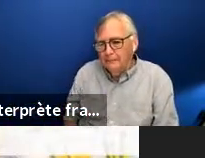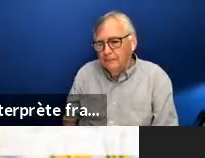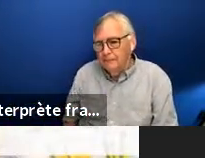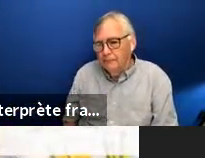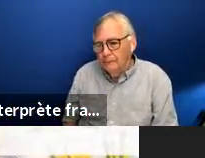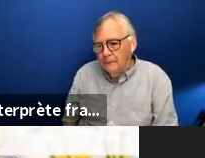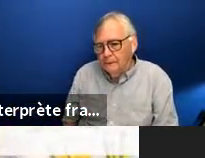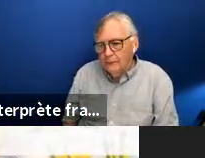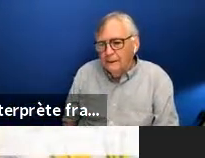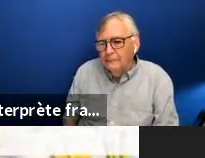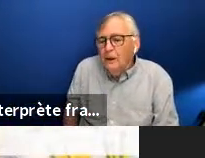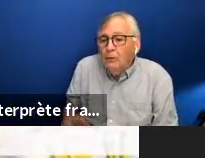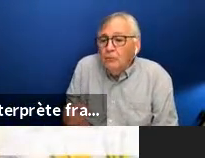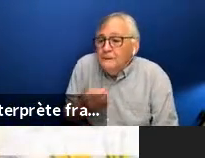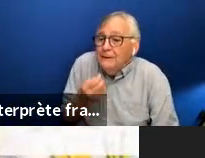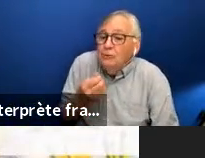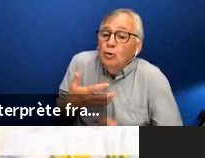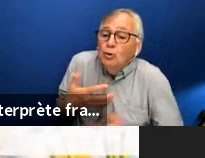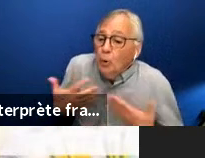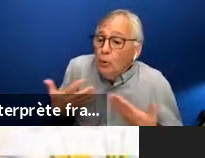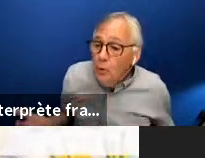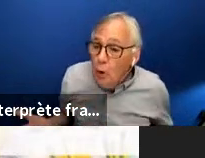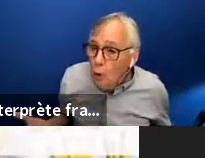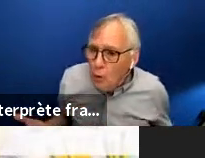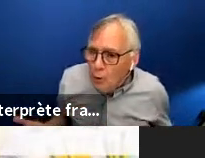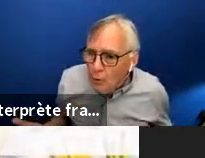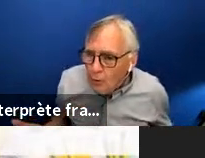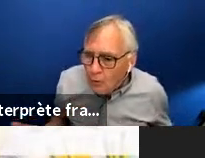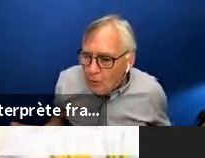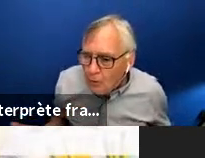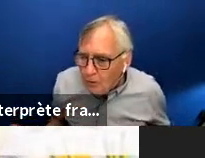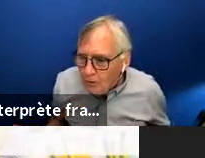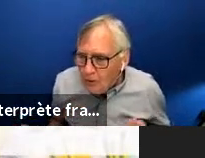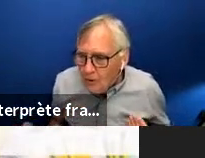interprète. Non, c'est toujours mieux.